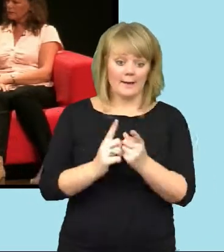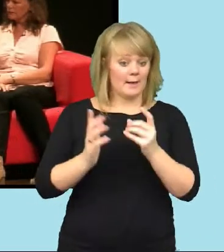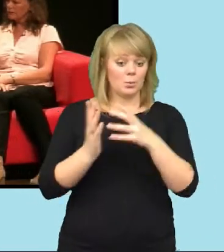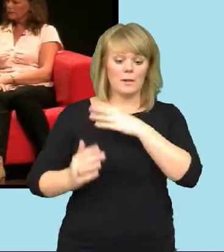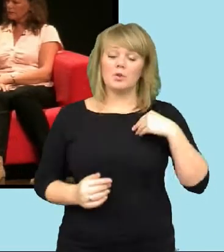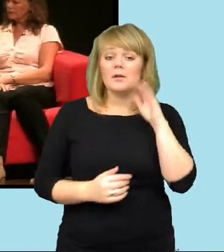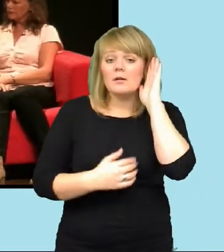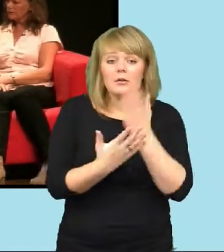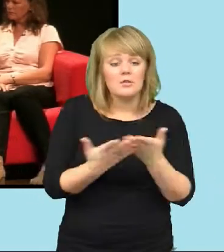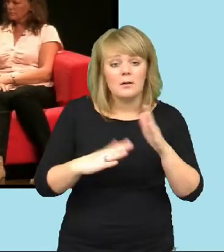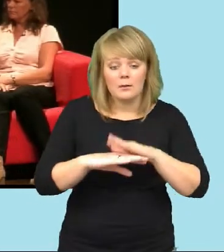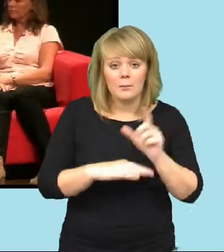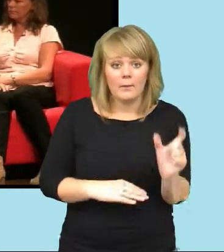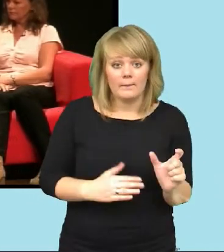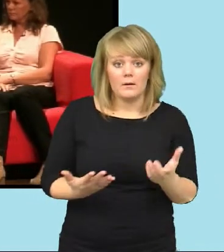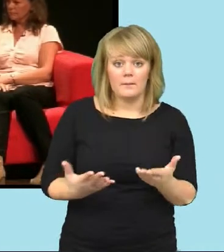jag inte. Mm.